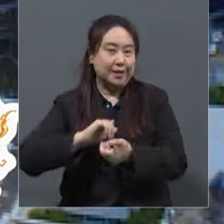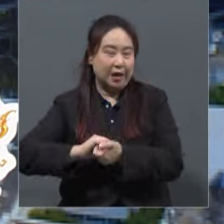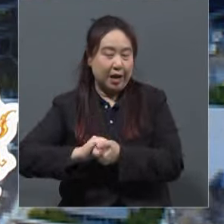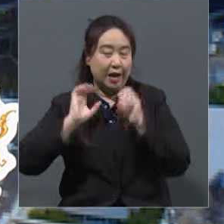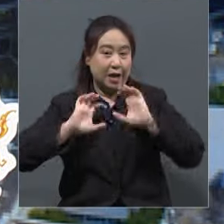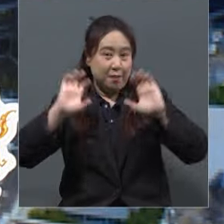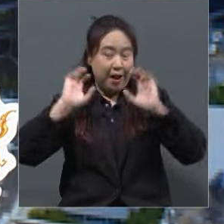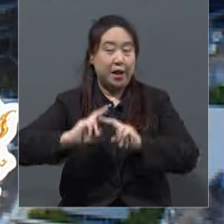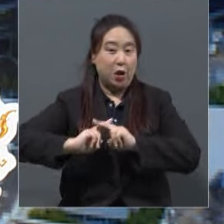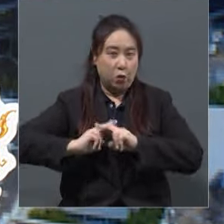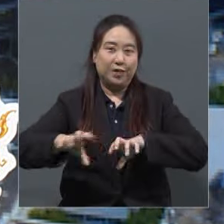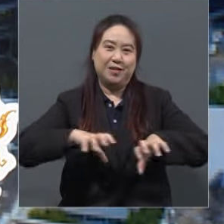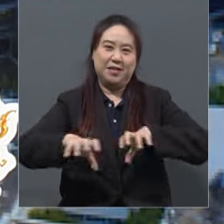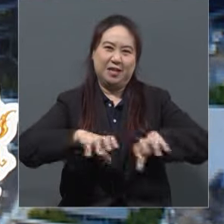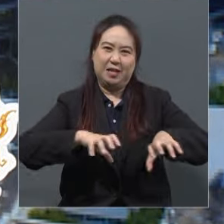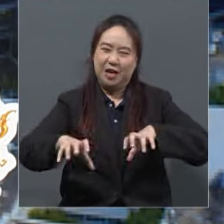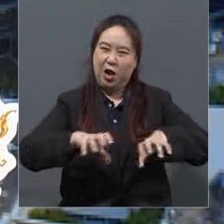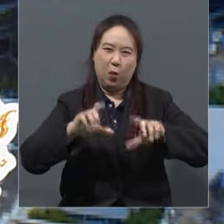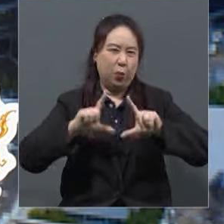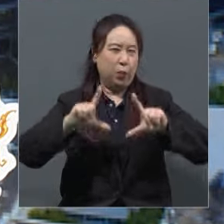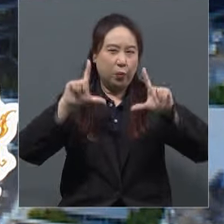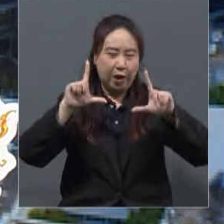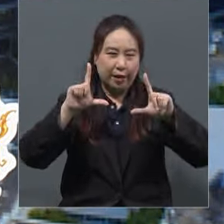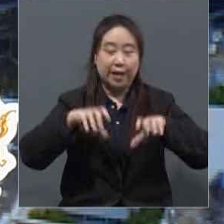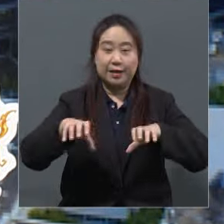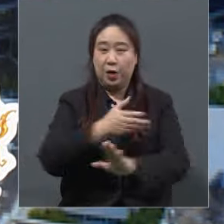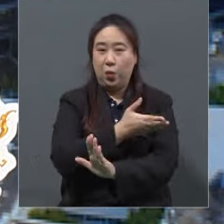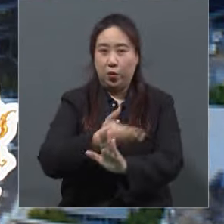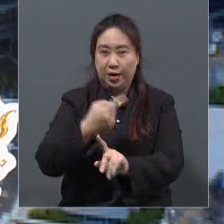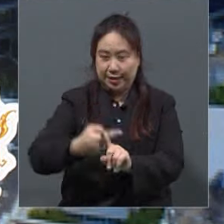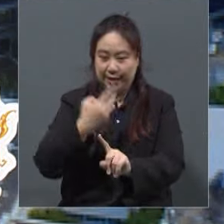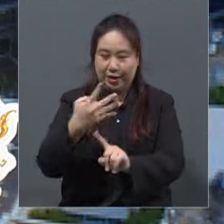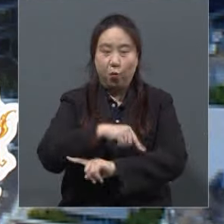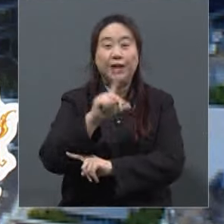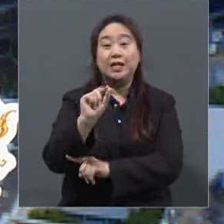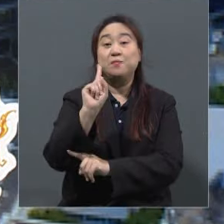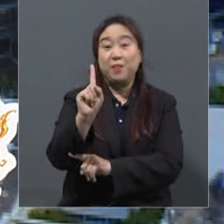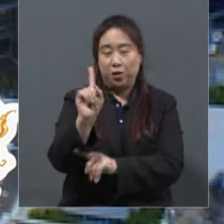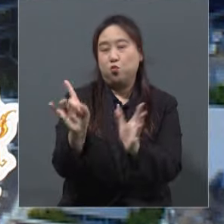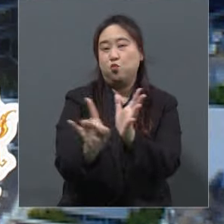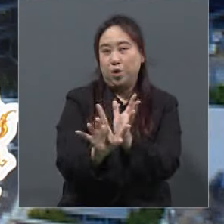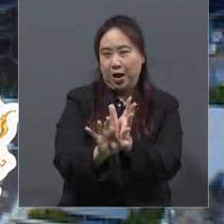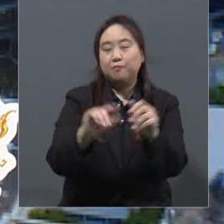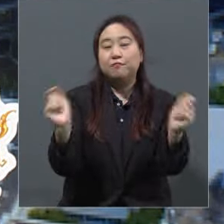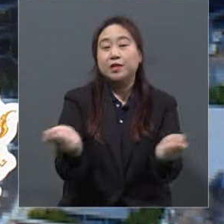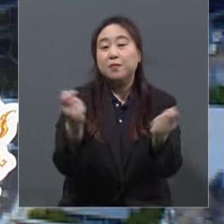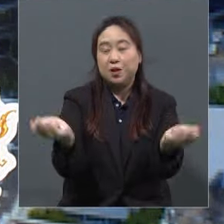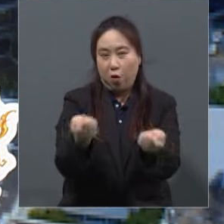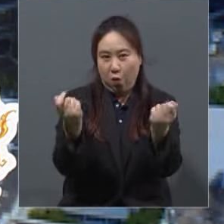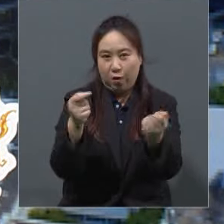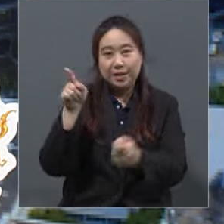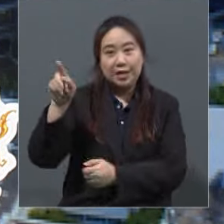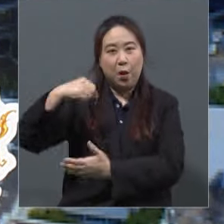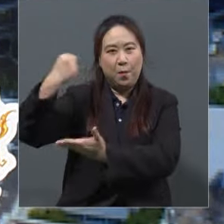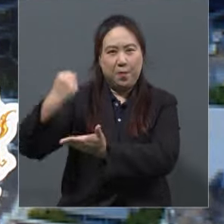สีเสียงสงกรานต์พระประแดงอย่างยิ่งใหญ่งานก็จะมีไปจนถึงวันที่ 21เมษายนนี้นะคะเพื่อร่วมเฉลิมฉลองยูเนสโก